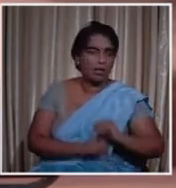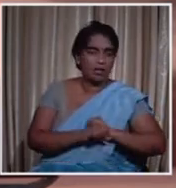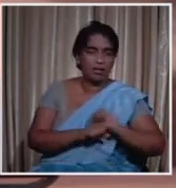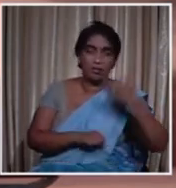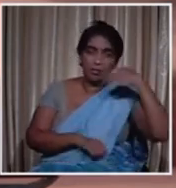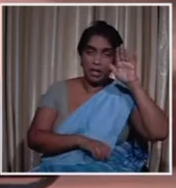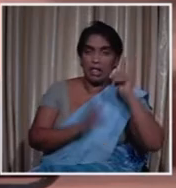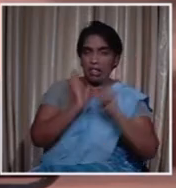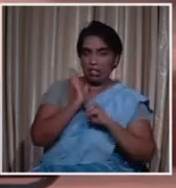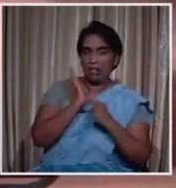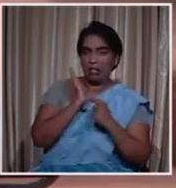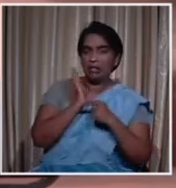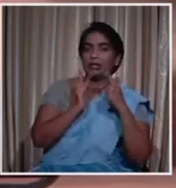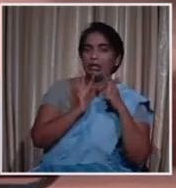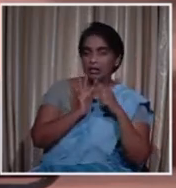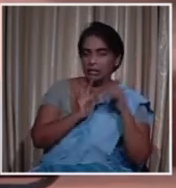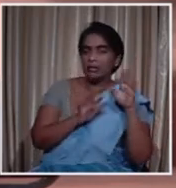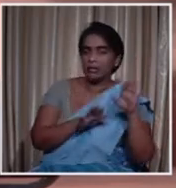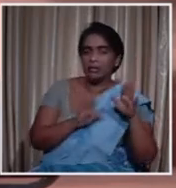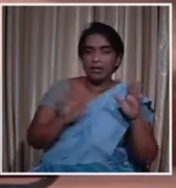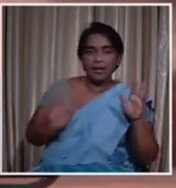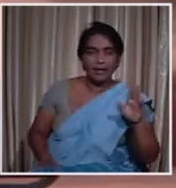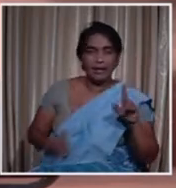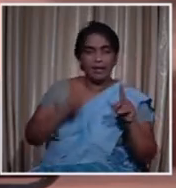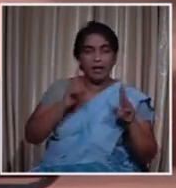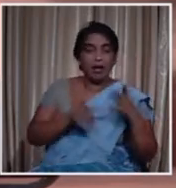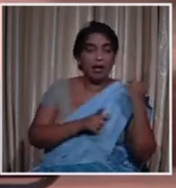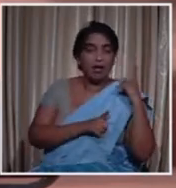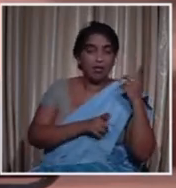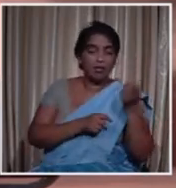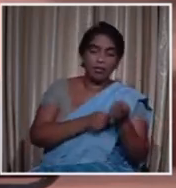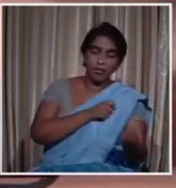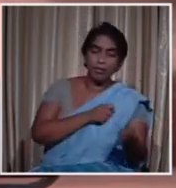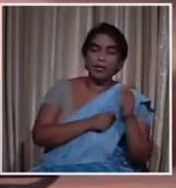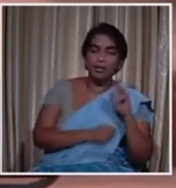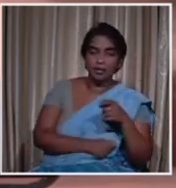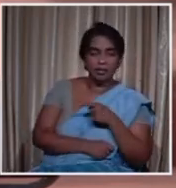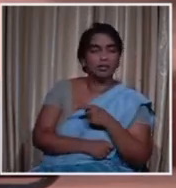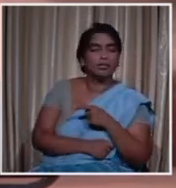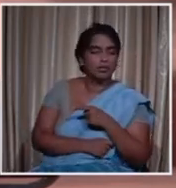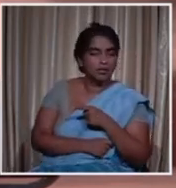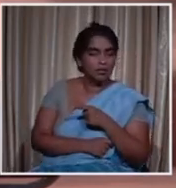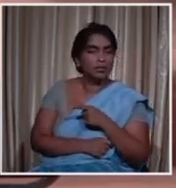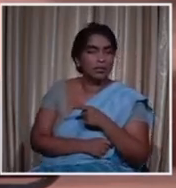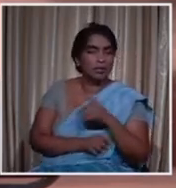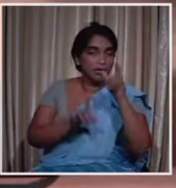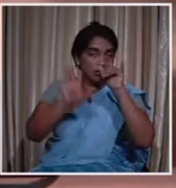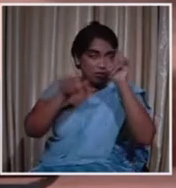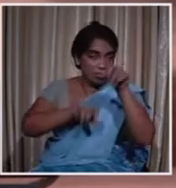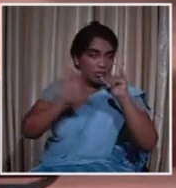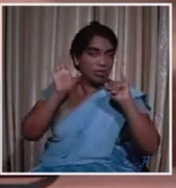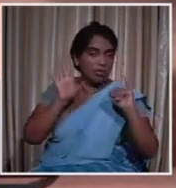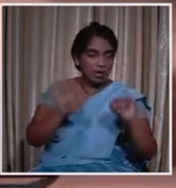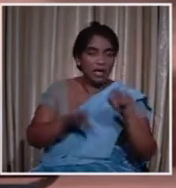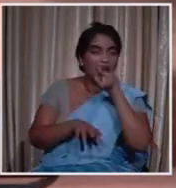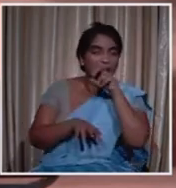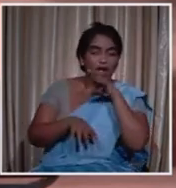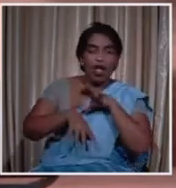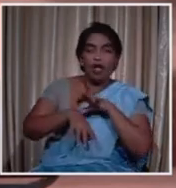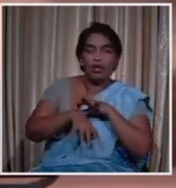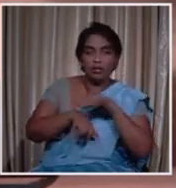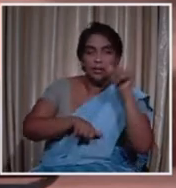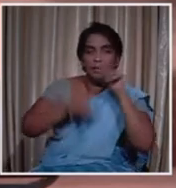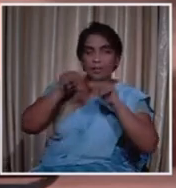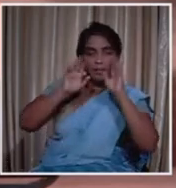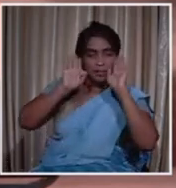இருப்பவரை இந்த இராணுவத்தினர் தாக்கியிருக்கிறார்கள். தாக்குதலுக்குள்ளான இந்த 6 நால்வர் கிளிநொச்சி மாவட்ட பொது வைத்தியசாலையிலும் 2